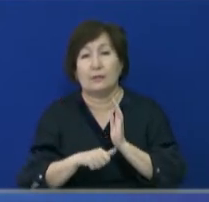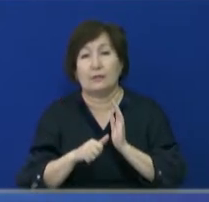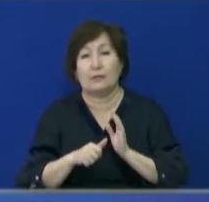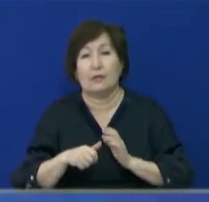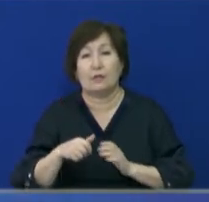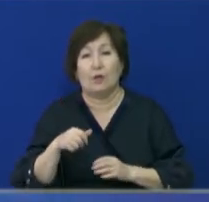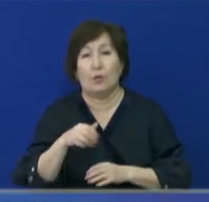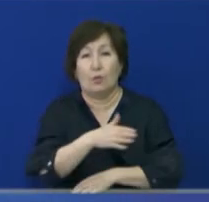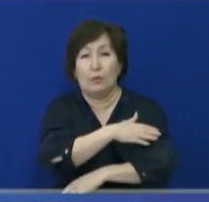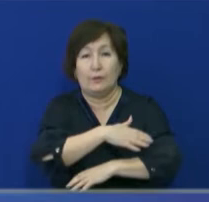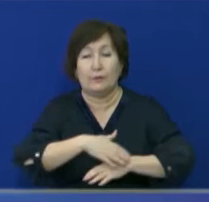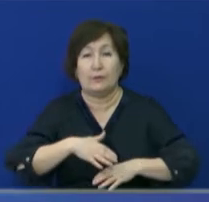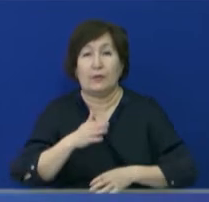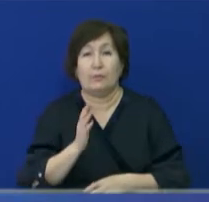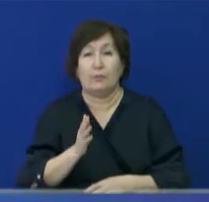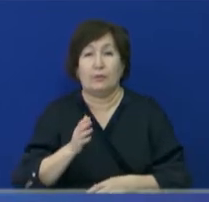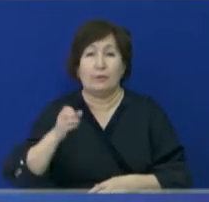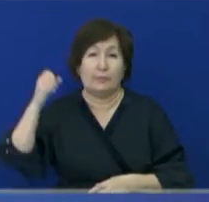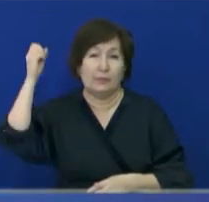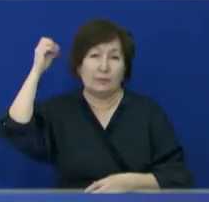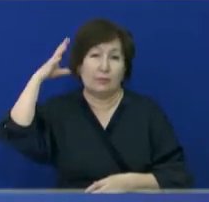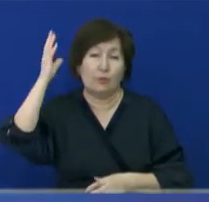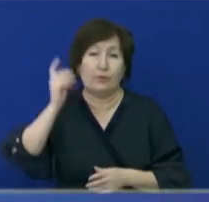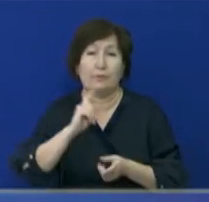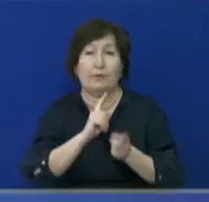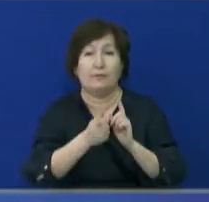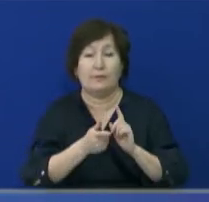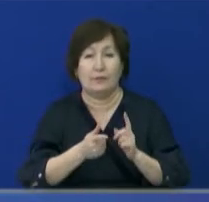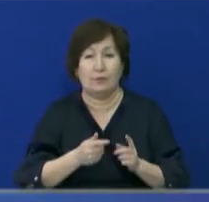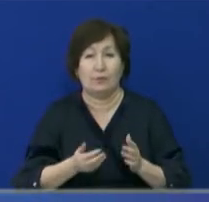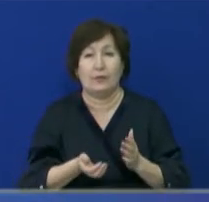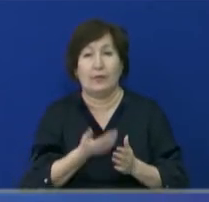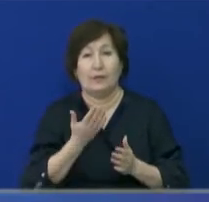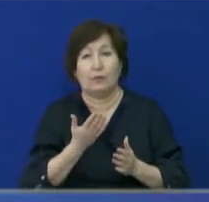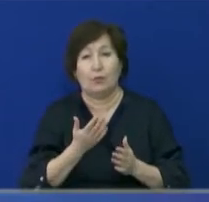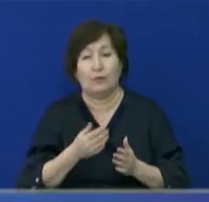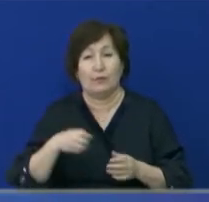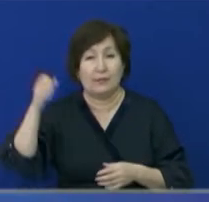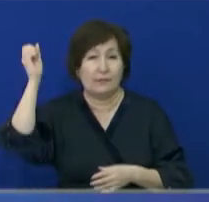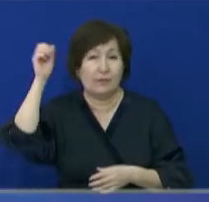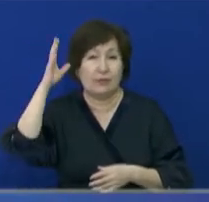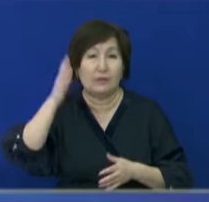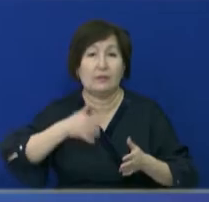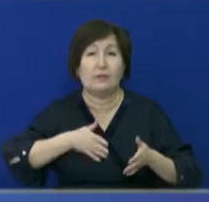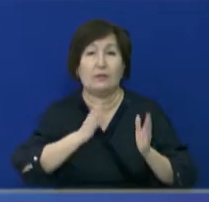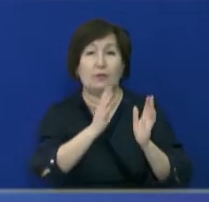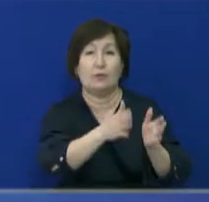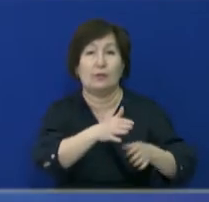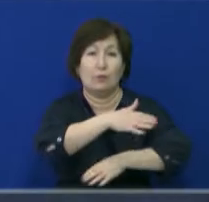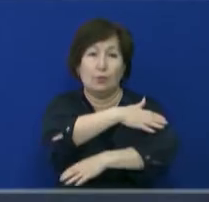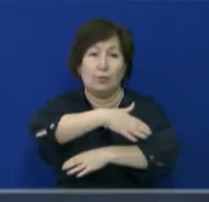7656 шам орнатылған. Жарықтандыру жұмыстары энергетик шағын ауданында жалғасып жатыр. Бейнематериалға назар